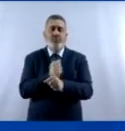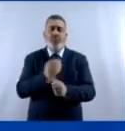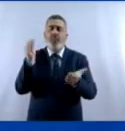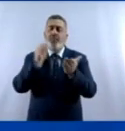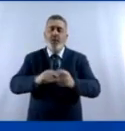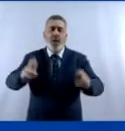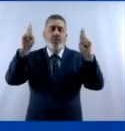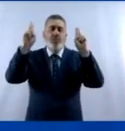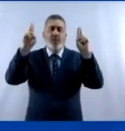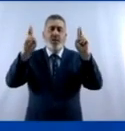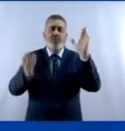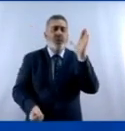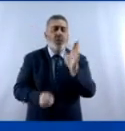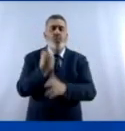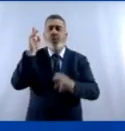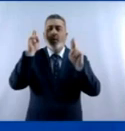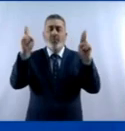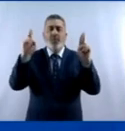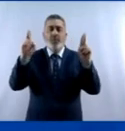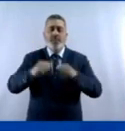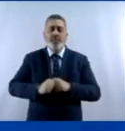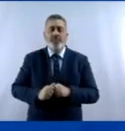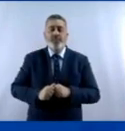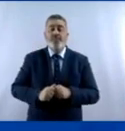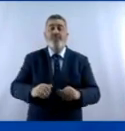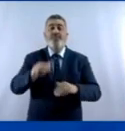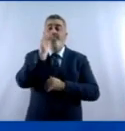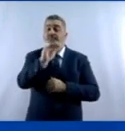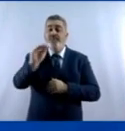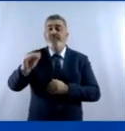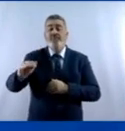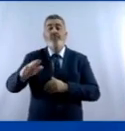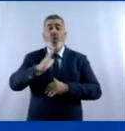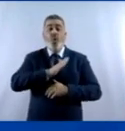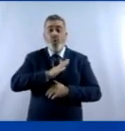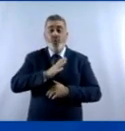ελπίδας. Το σύνθημα για δεύτερη εντολή στην προκοπή.